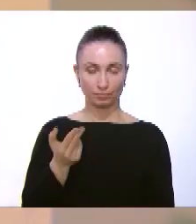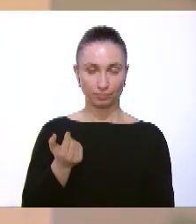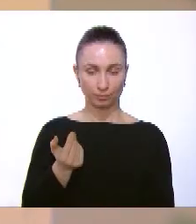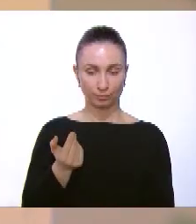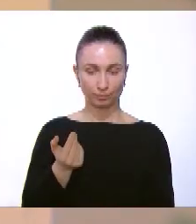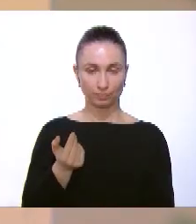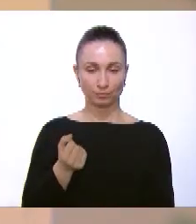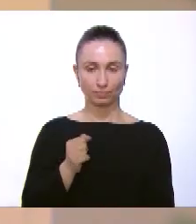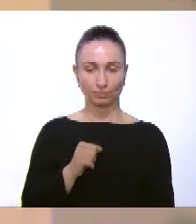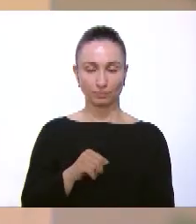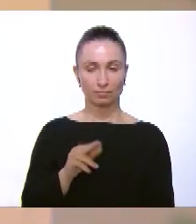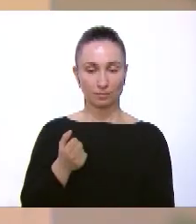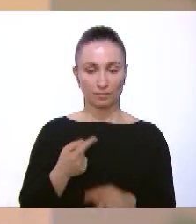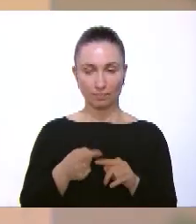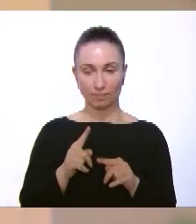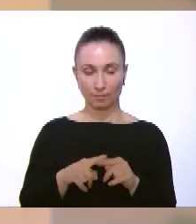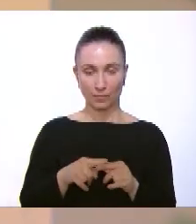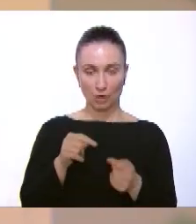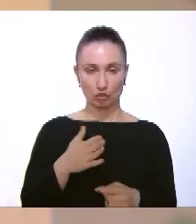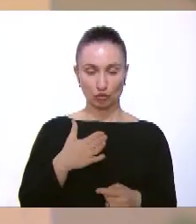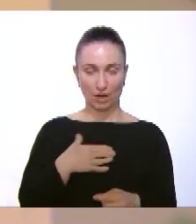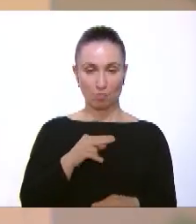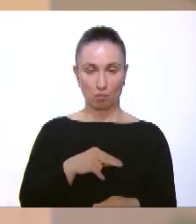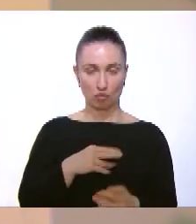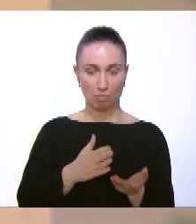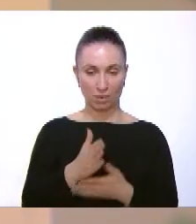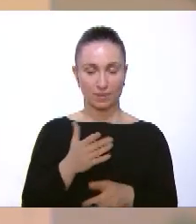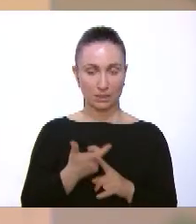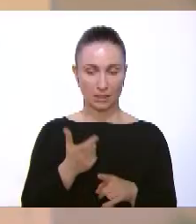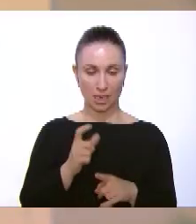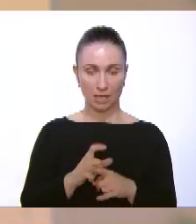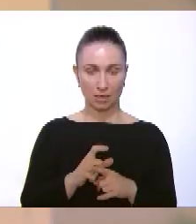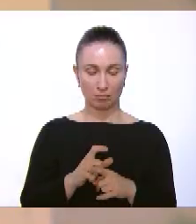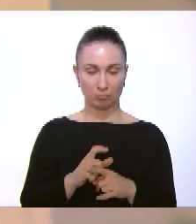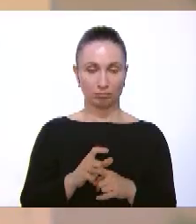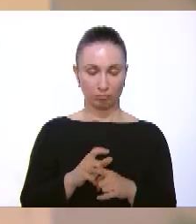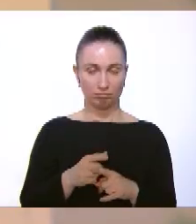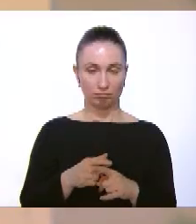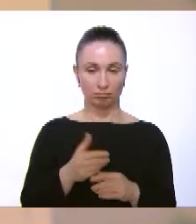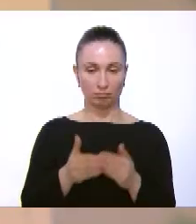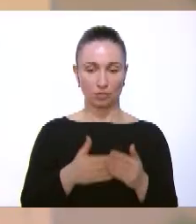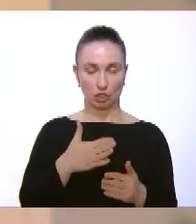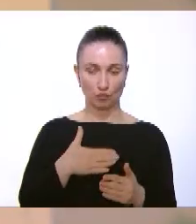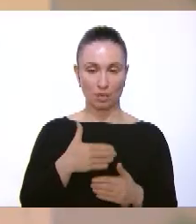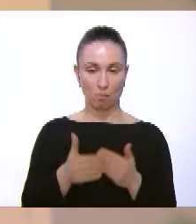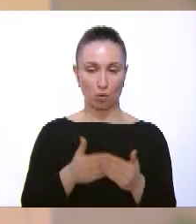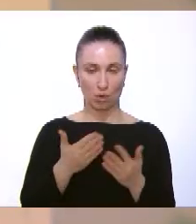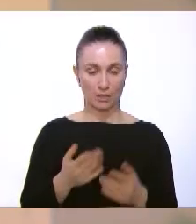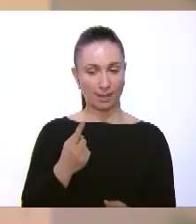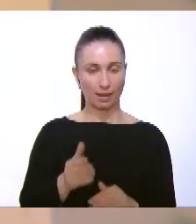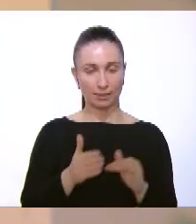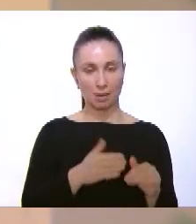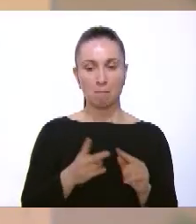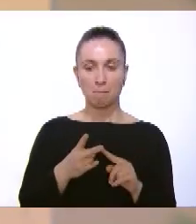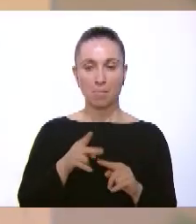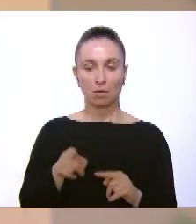ეხება და შესაბამისად ამ მხრივ ჩვენი მუშაობა არის ძალიან თვალშისაცემი, ამ მხრივ ჩვენი პროგრესი. ეს ერთი.